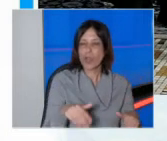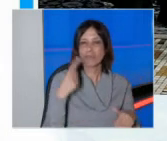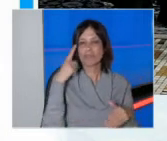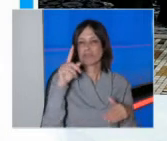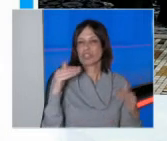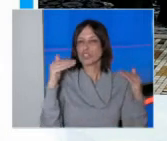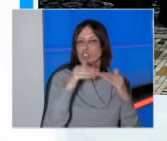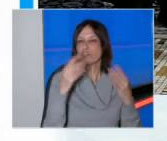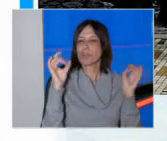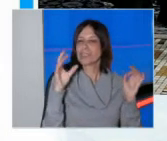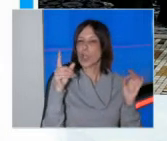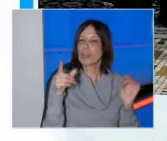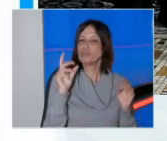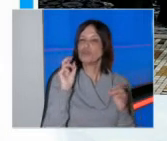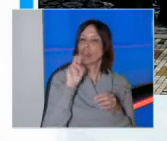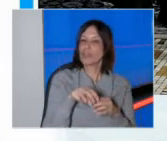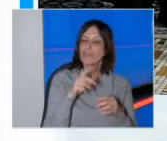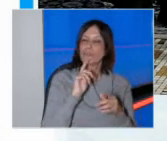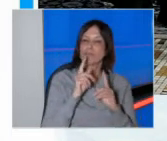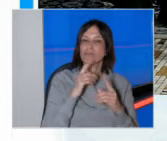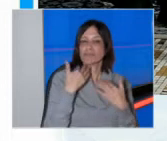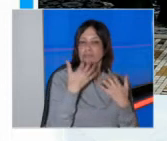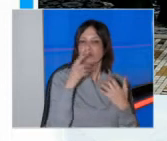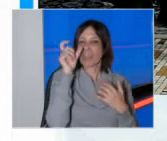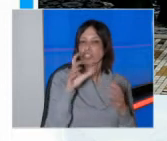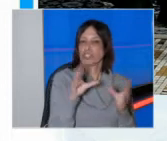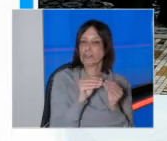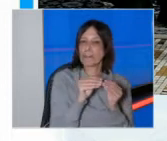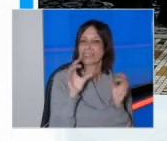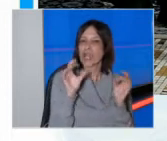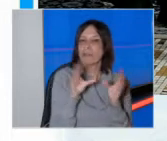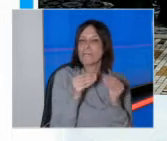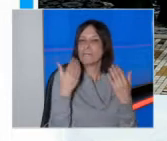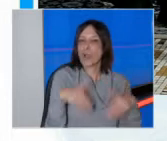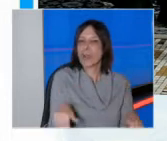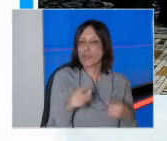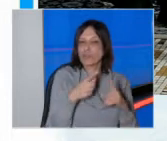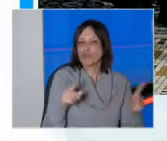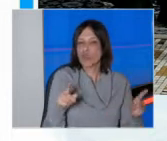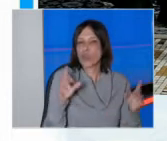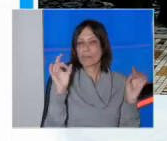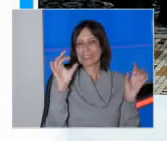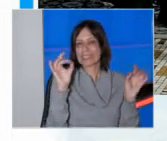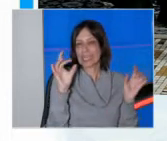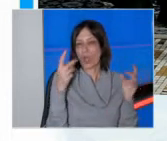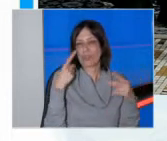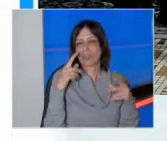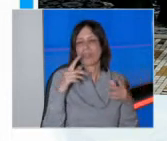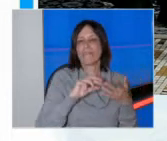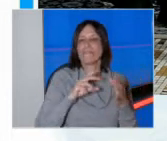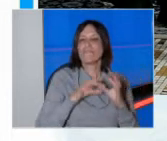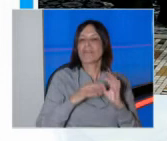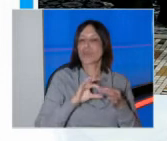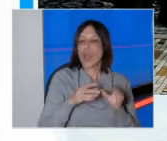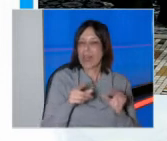במהלכו ישתפו את סיפורם אנשים עם מוגבלויות שונות בסלון וירטואלי. אנשים עם מוגבלות, כמו כל אזרח בישראל, זכאים לשוויון